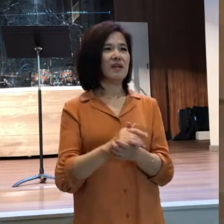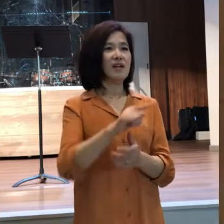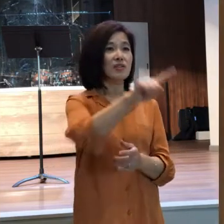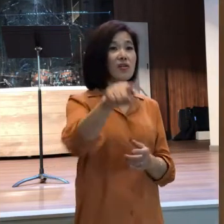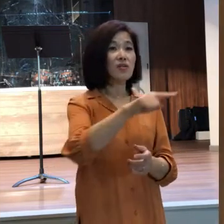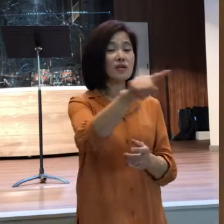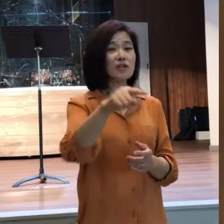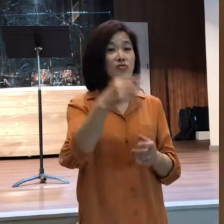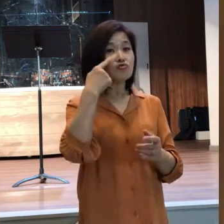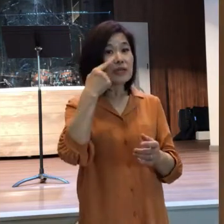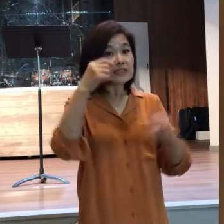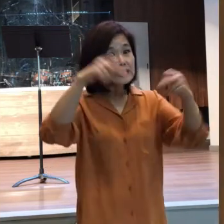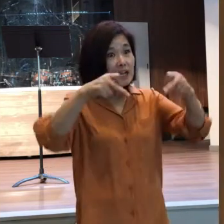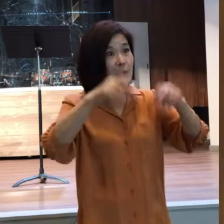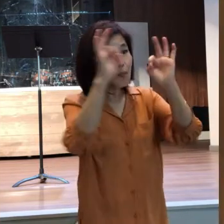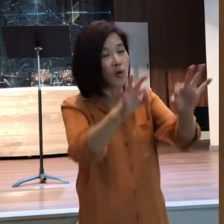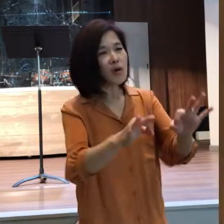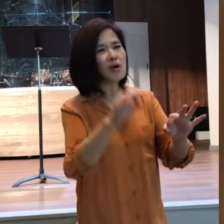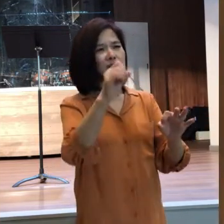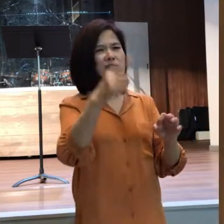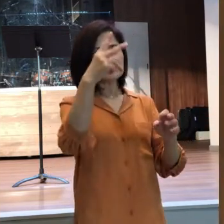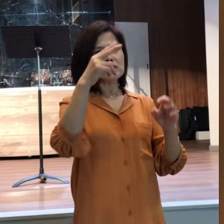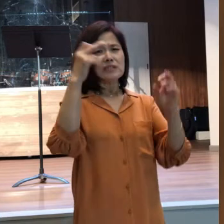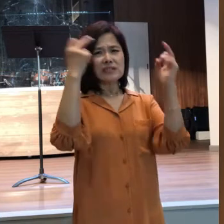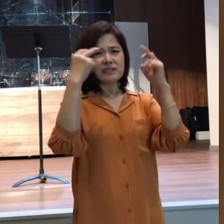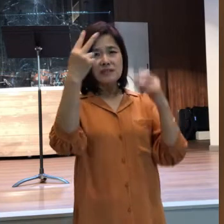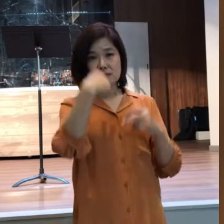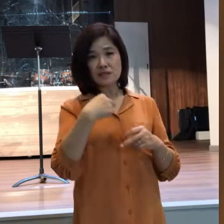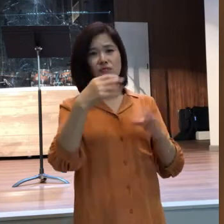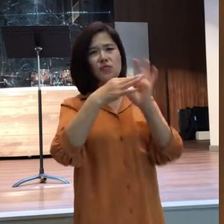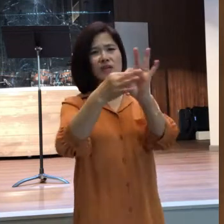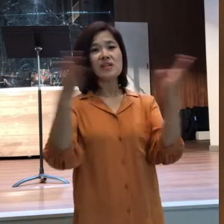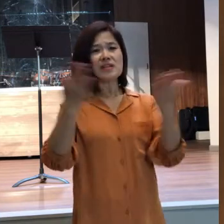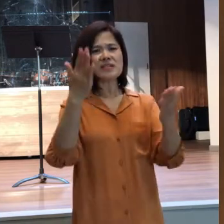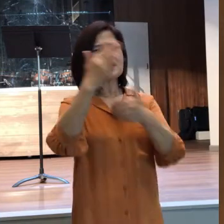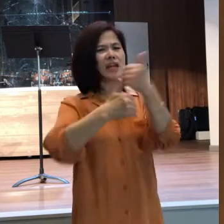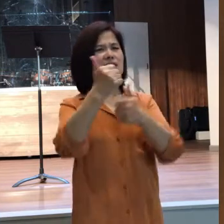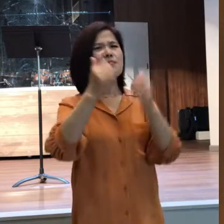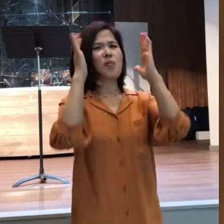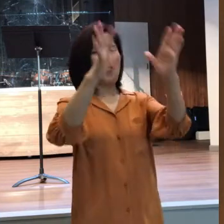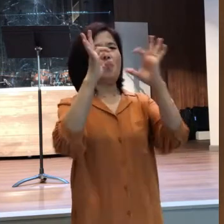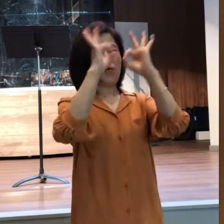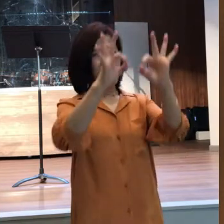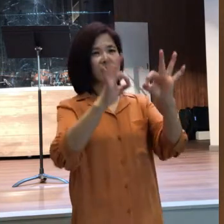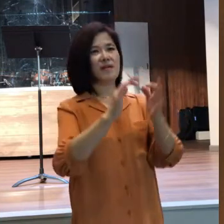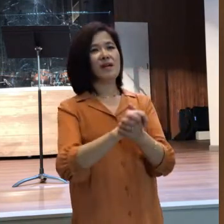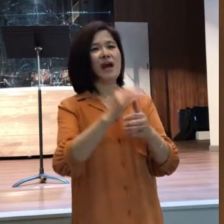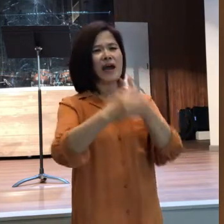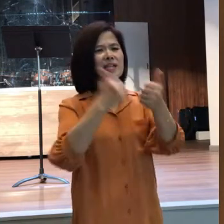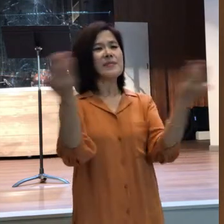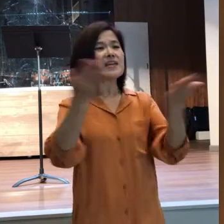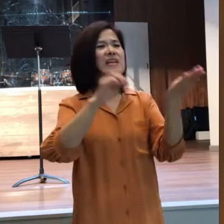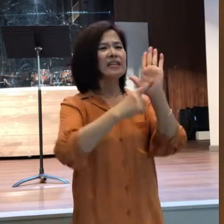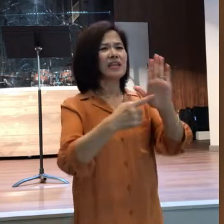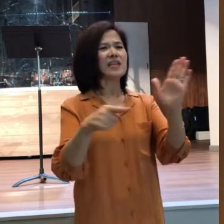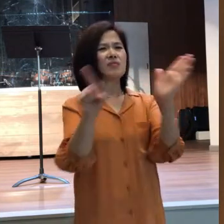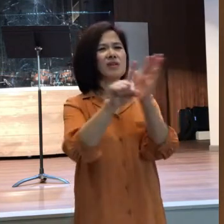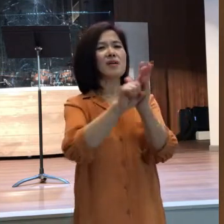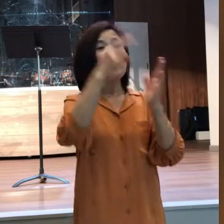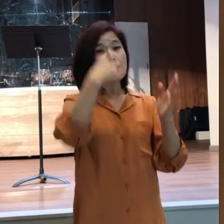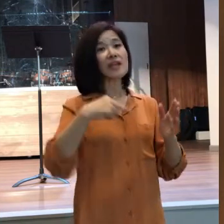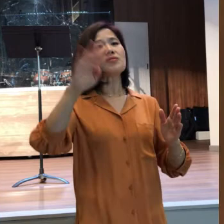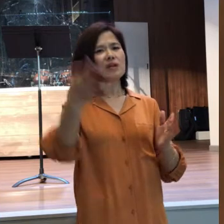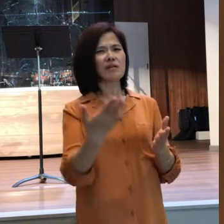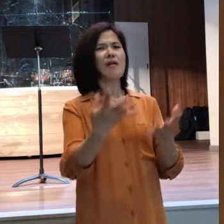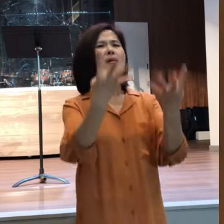눈에는 장애만 보이냐? 그 장애를 통해 일하실 하나님은 안 보이냐? 죄 때문이 아니야. 하나님의 일을 나타내기 위해 맹인이 된